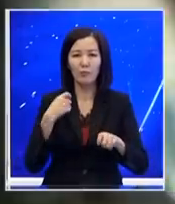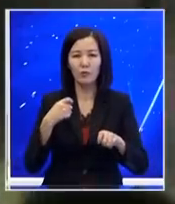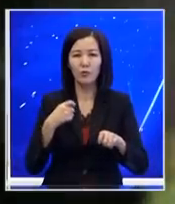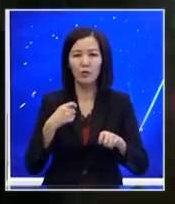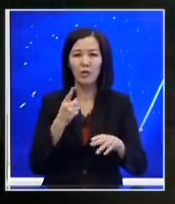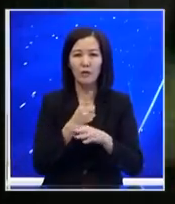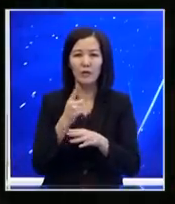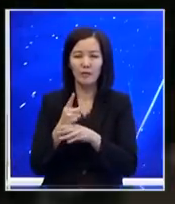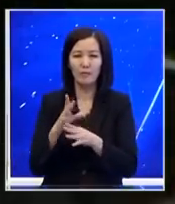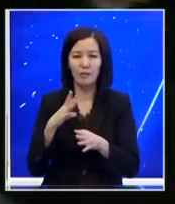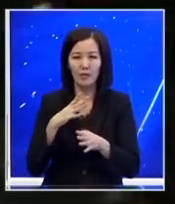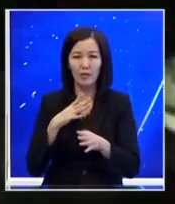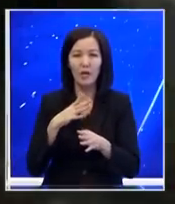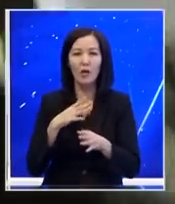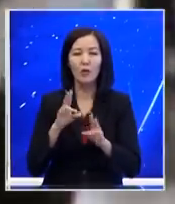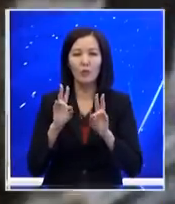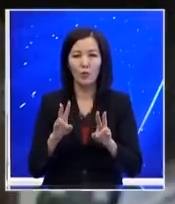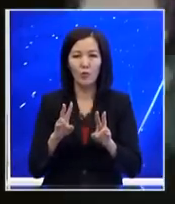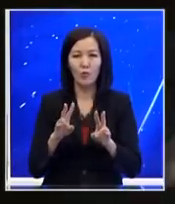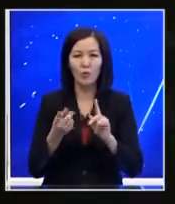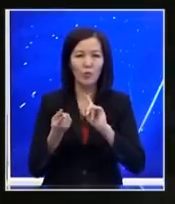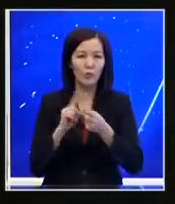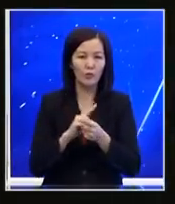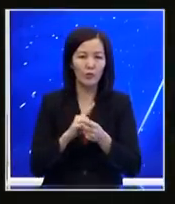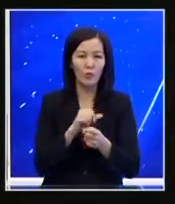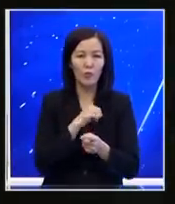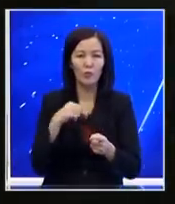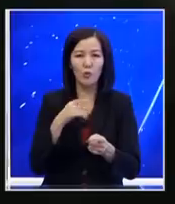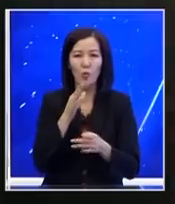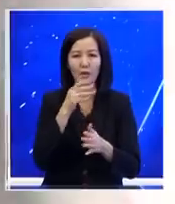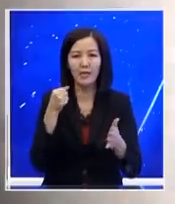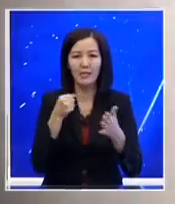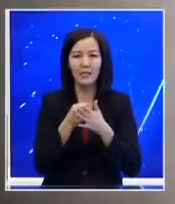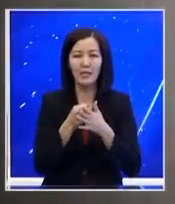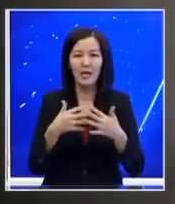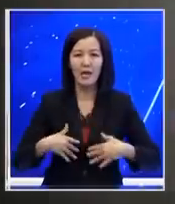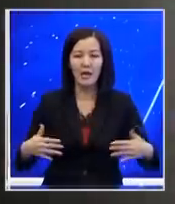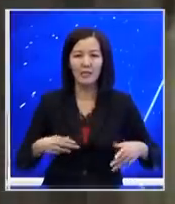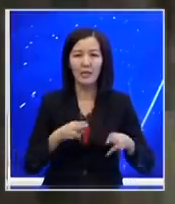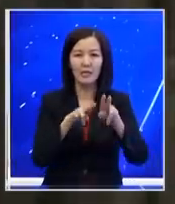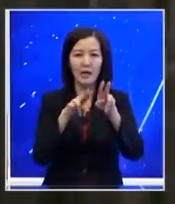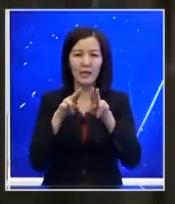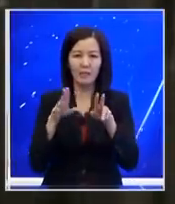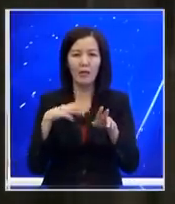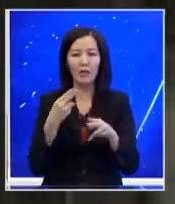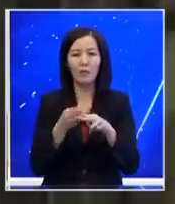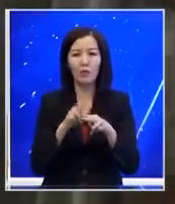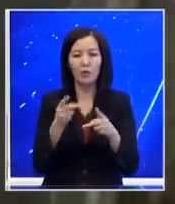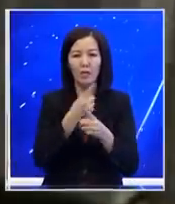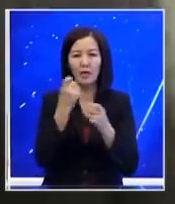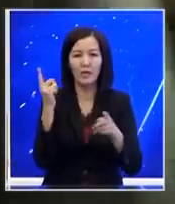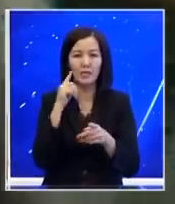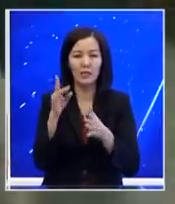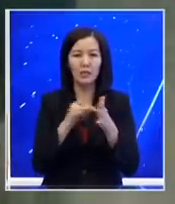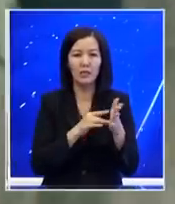кесуге міндетті болған. Алайда оның орнына ол өзі осы уақытқа дейін аңдарды атып келген. Бұл туралы ақпаратты